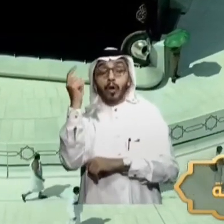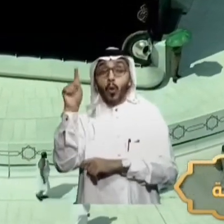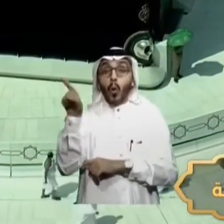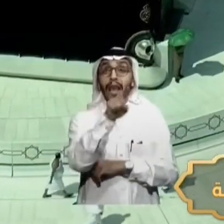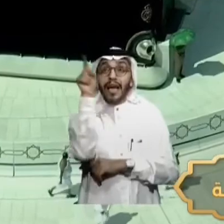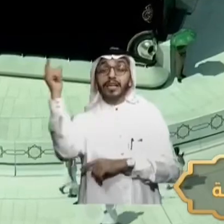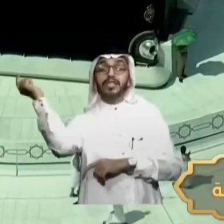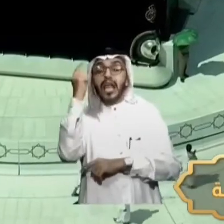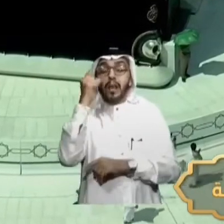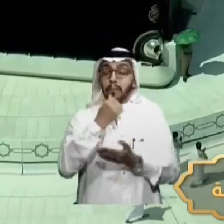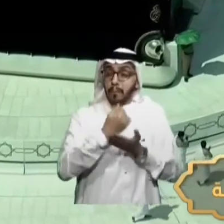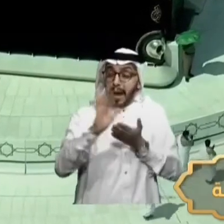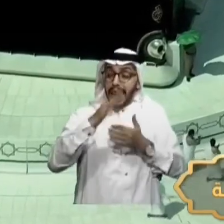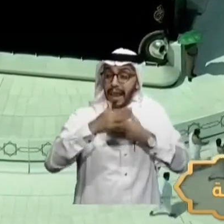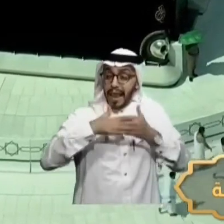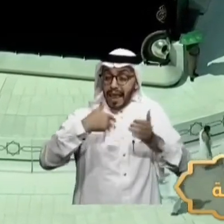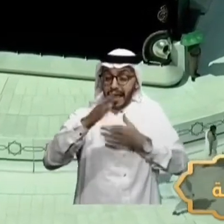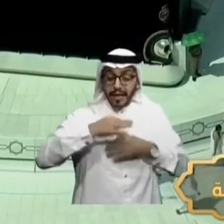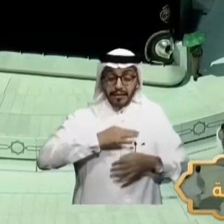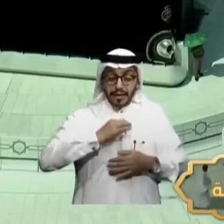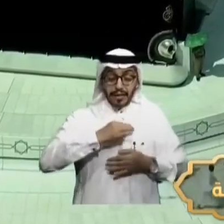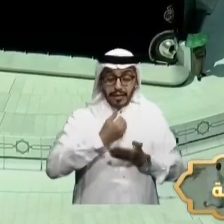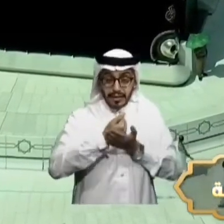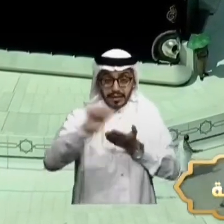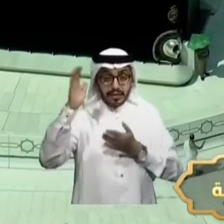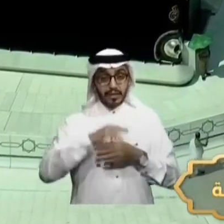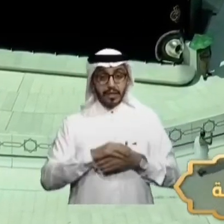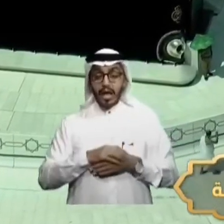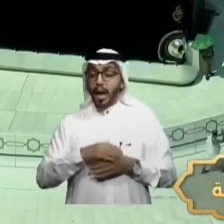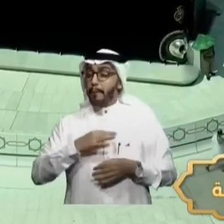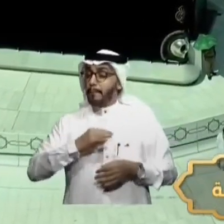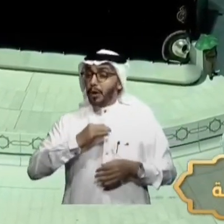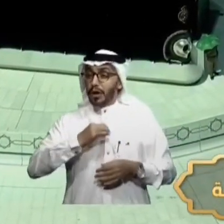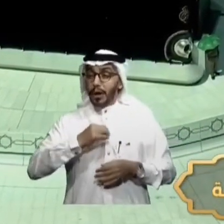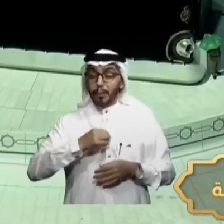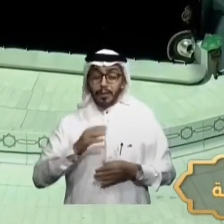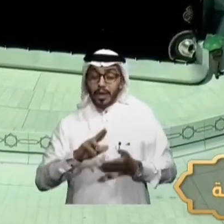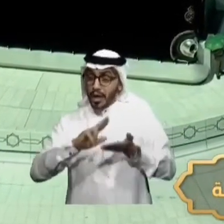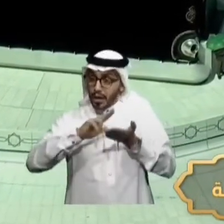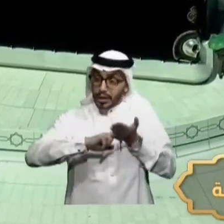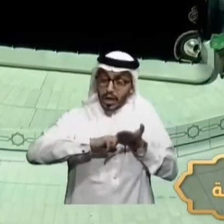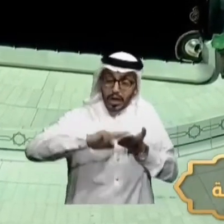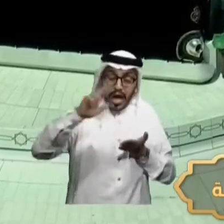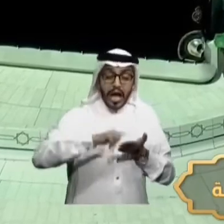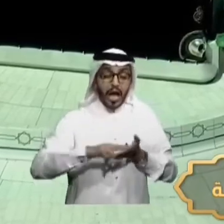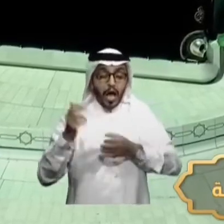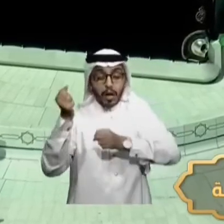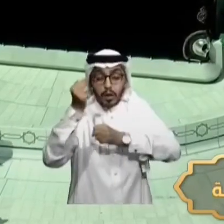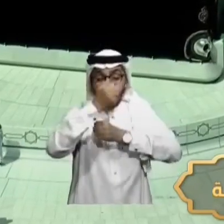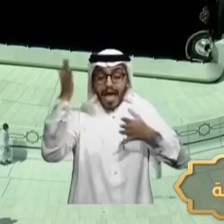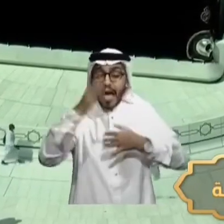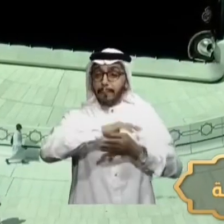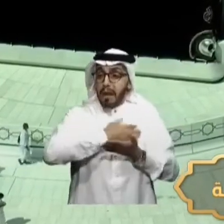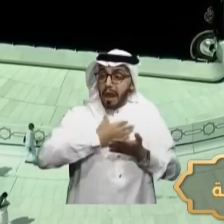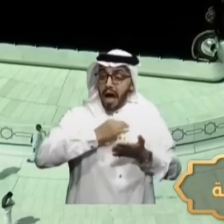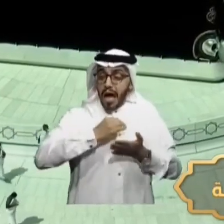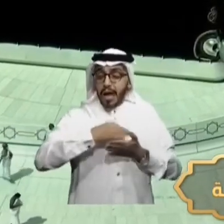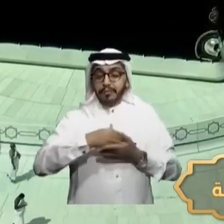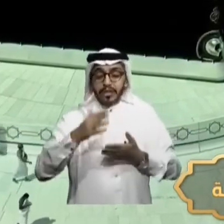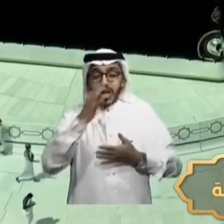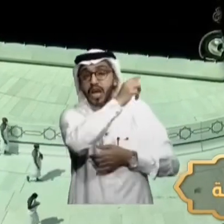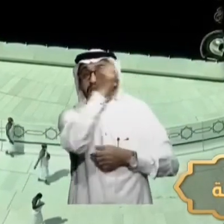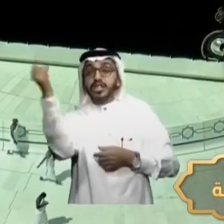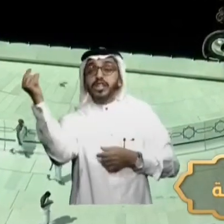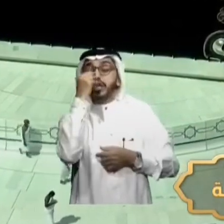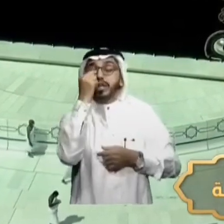والإسلام براء من كل هذا وذاك، وهو بريء من إلصاق تهم الإرهاب به، فهو دين